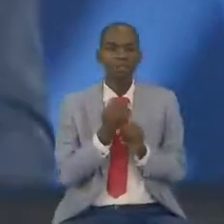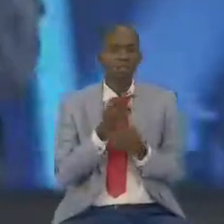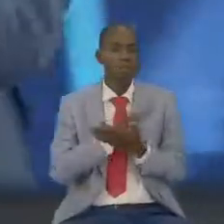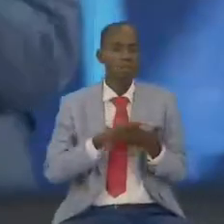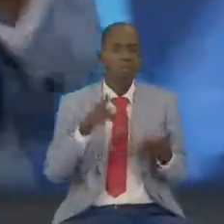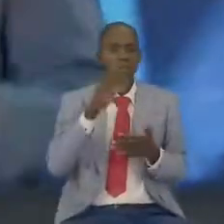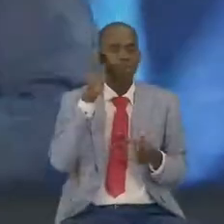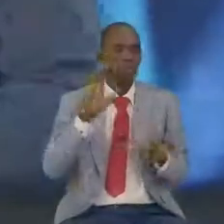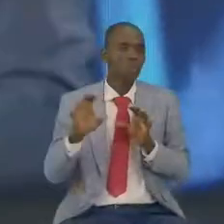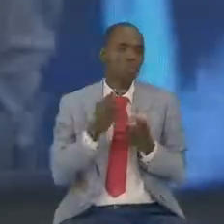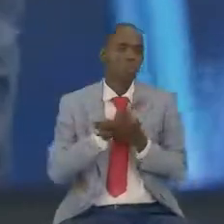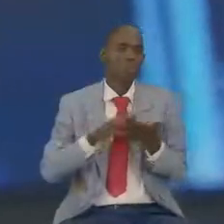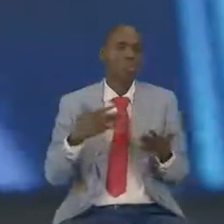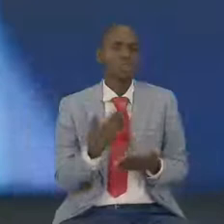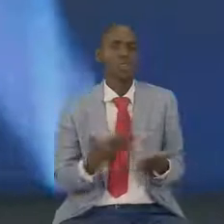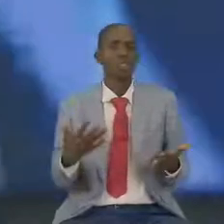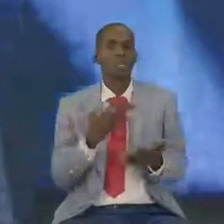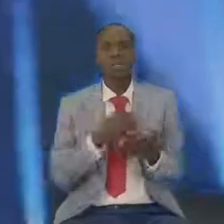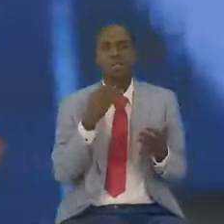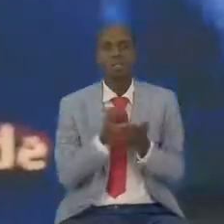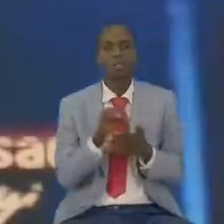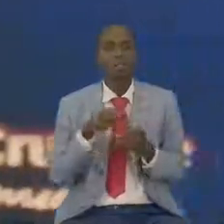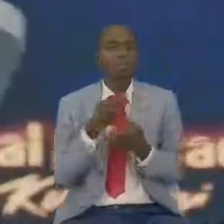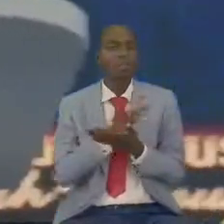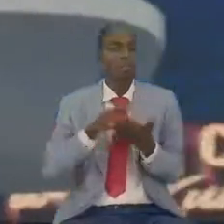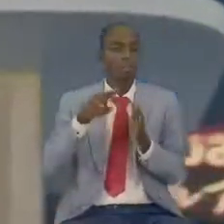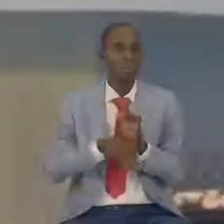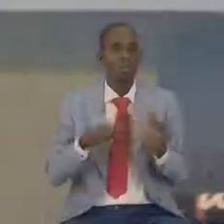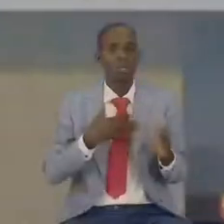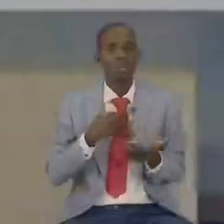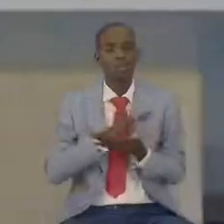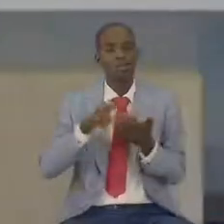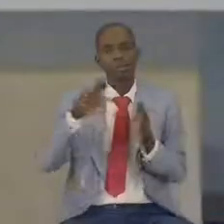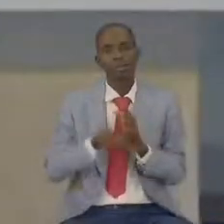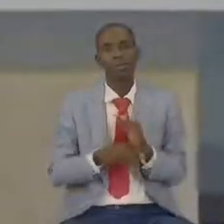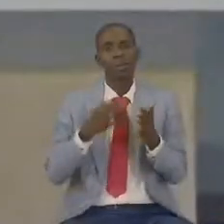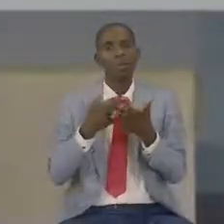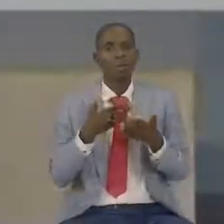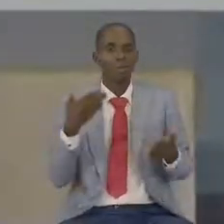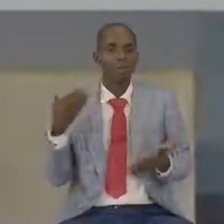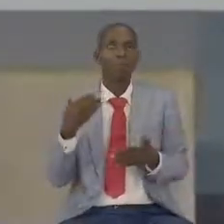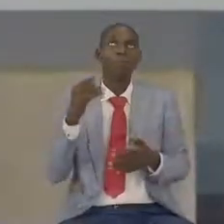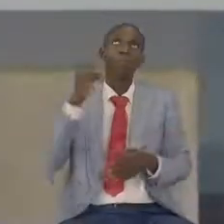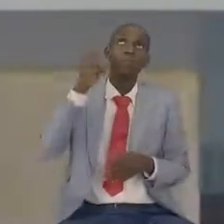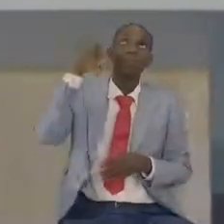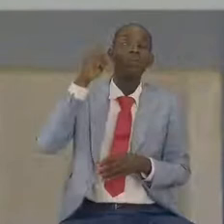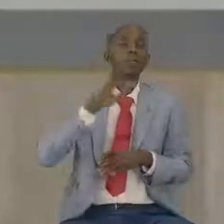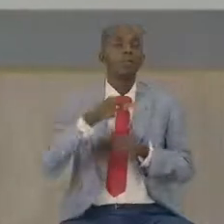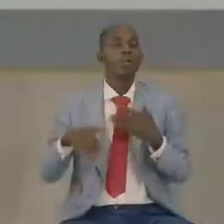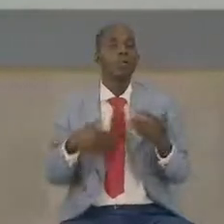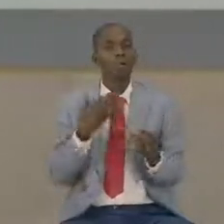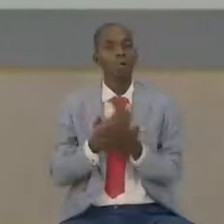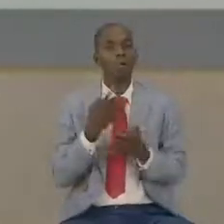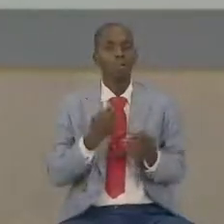feras des choses saintes et des en marchant devant lui dans la sainteté et dans la justice tous les jours de